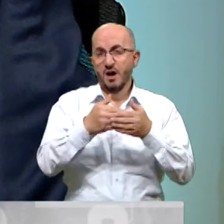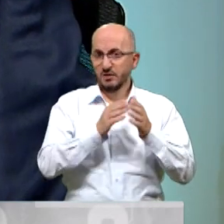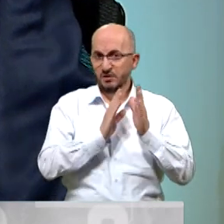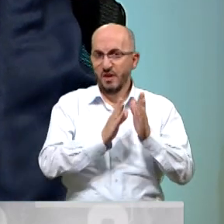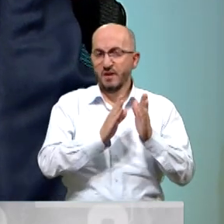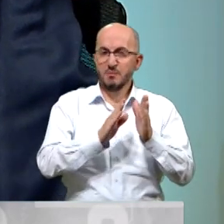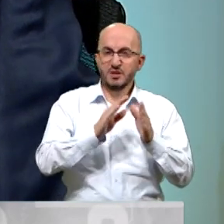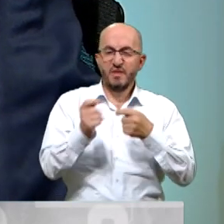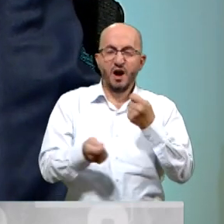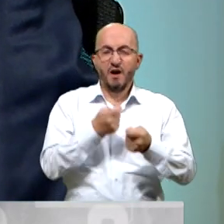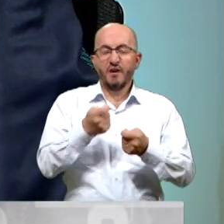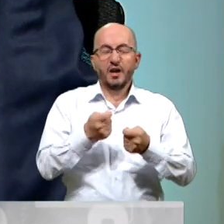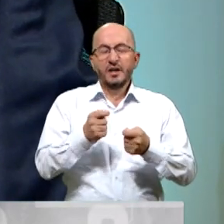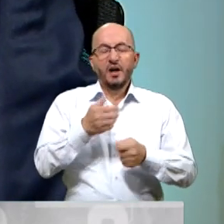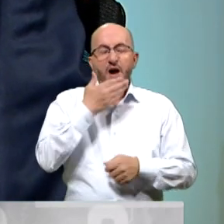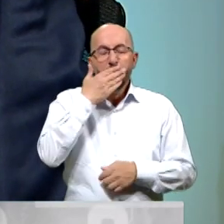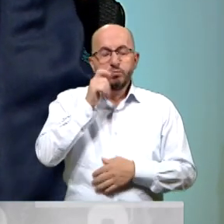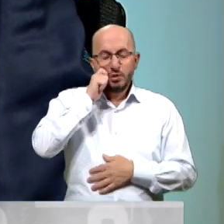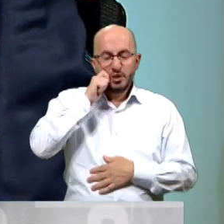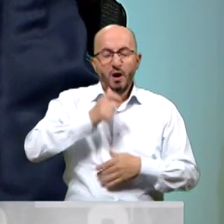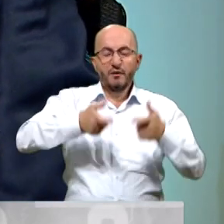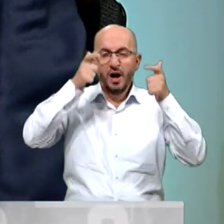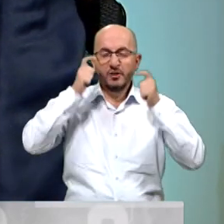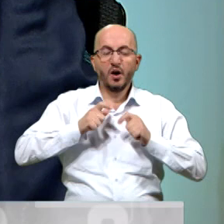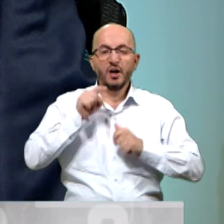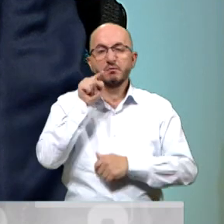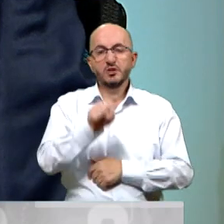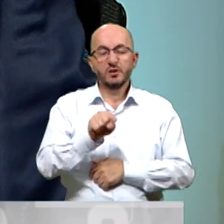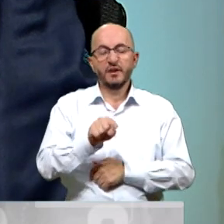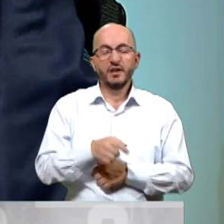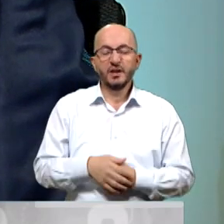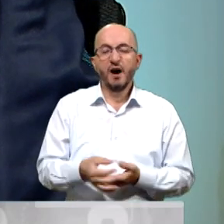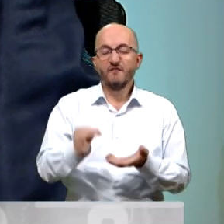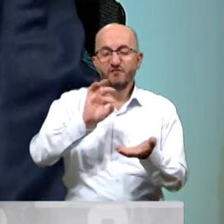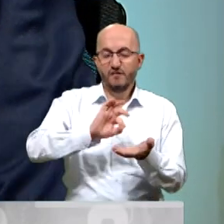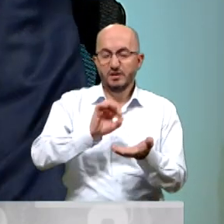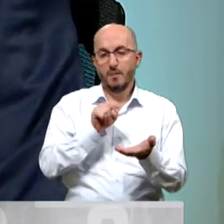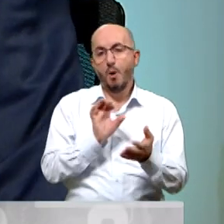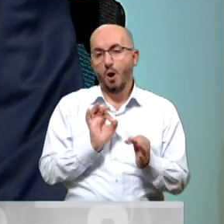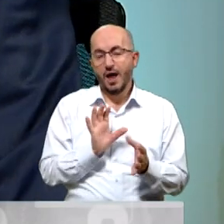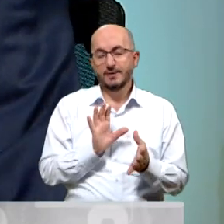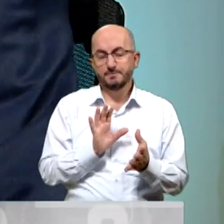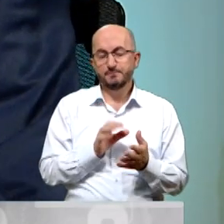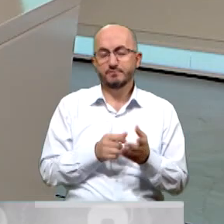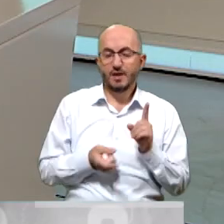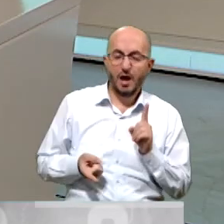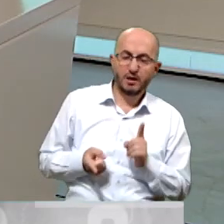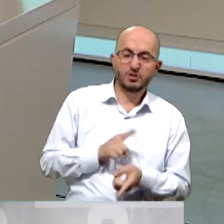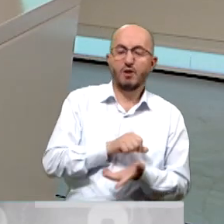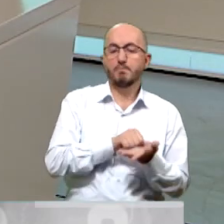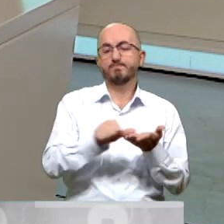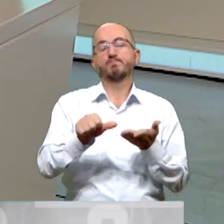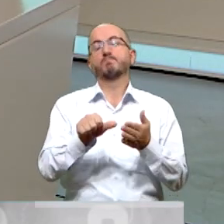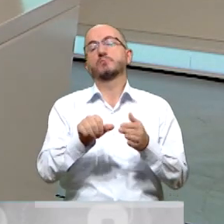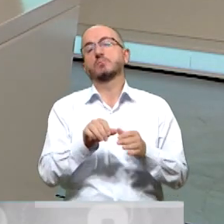davranıştır. Bizim Müslüman olarak üzerimize düşen şudur. Fal da bunlardan biri değil mi hocam? Yani bütün türevlerini sayabiliriz